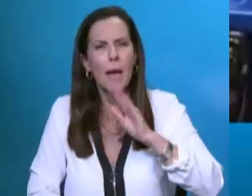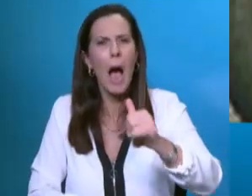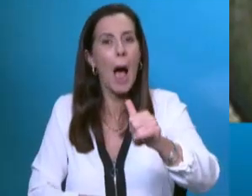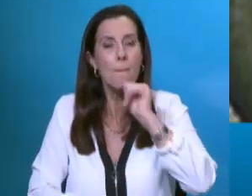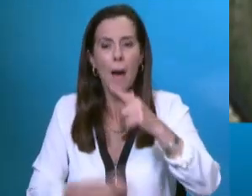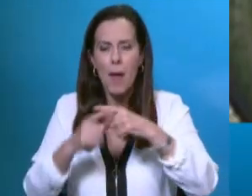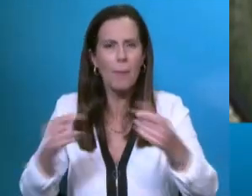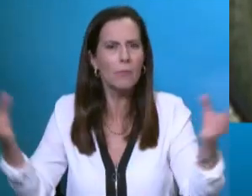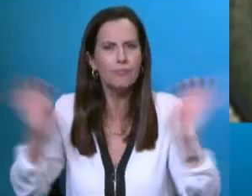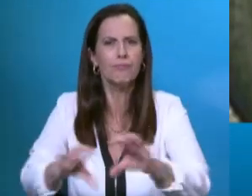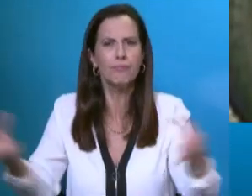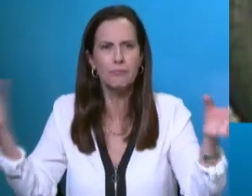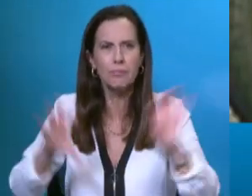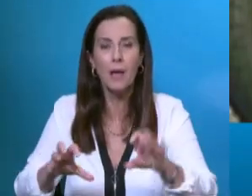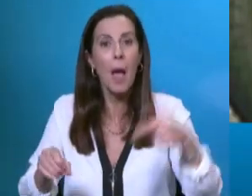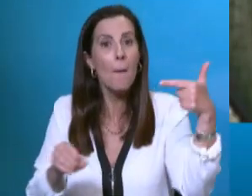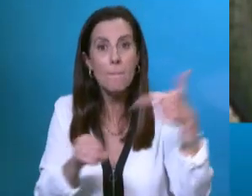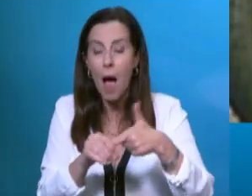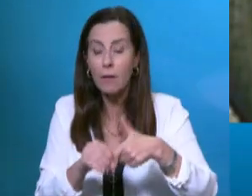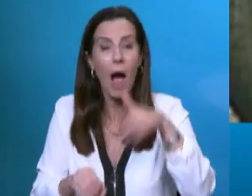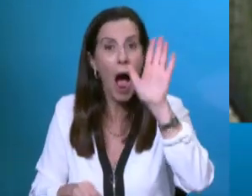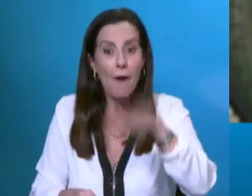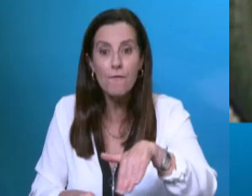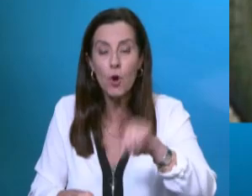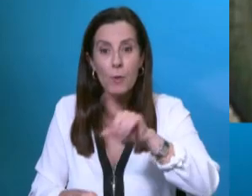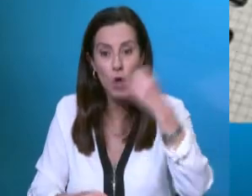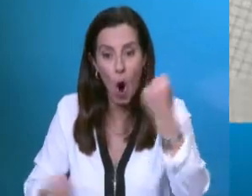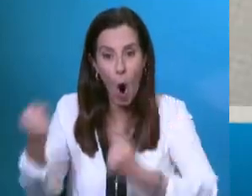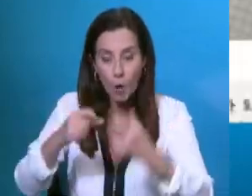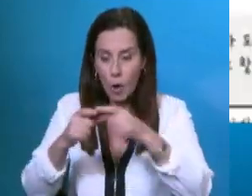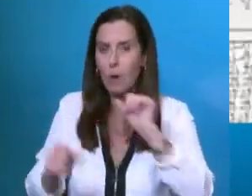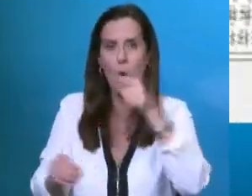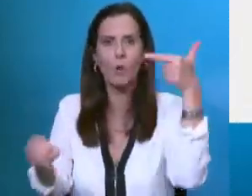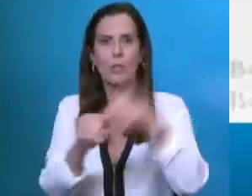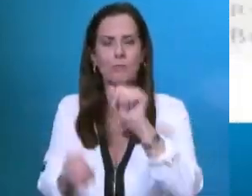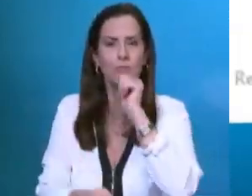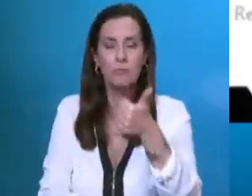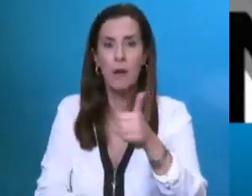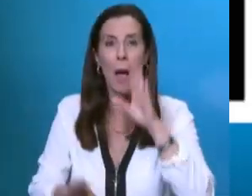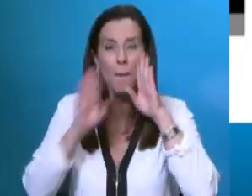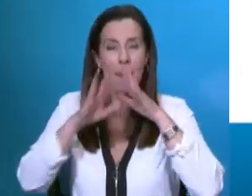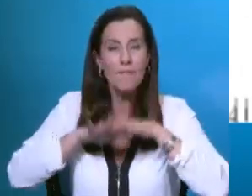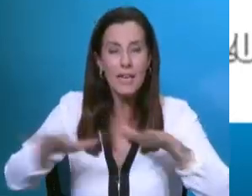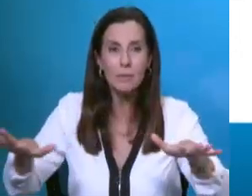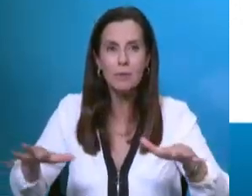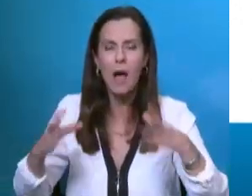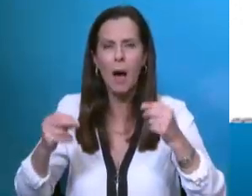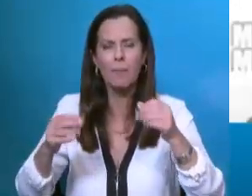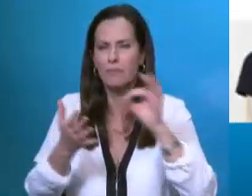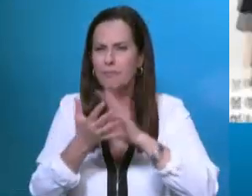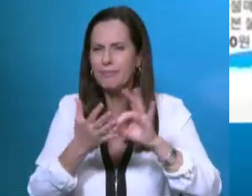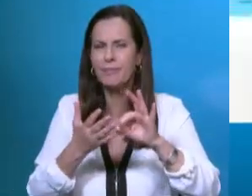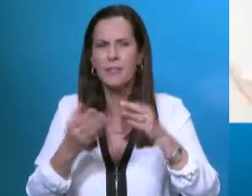השכן. בתחנות הדלק במדינה מסרבים לתת שירות לכלי רכב יפניים, והרשתות החברתיות התמלאו בפוסטים, תמונות